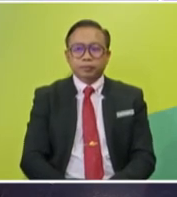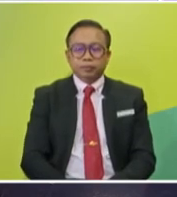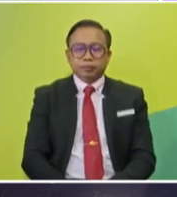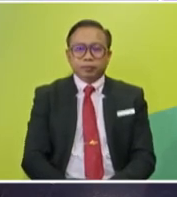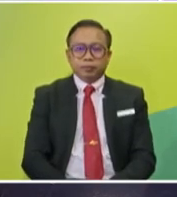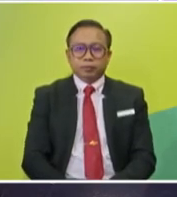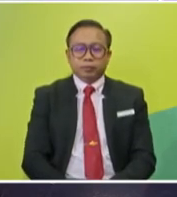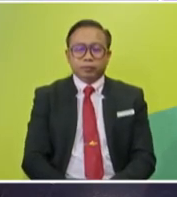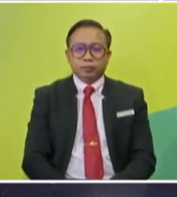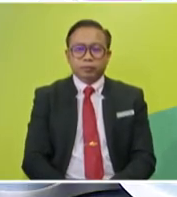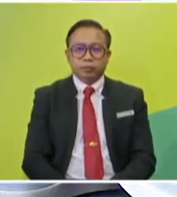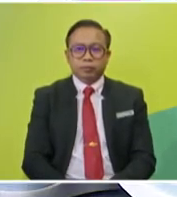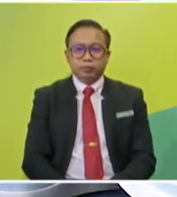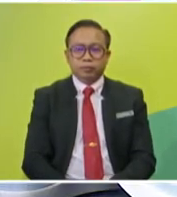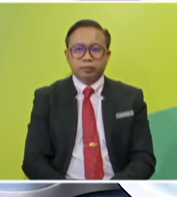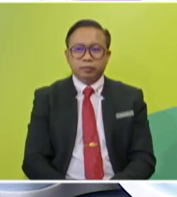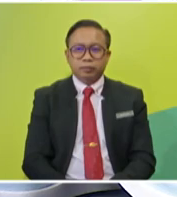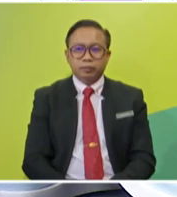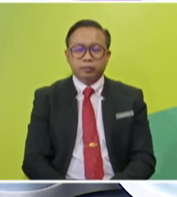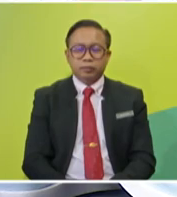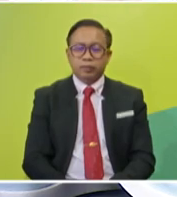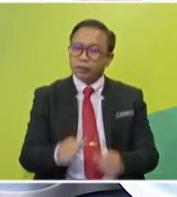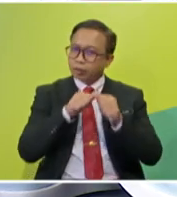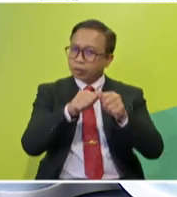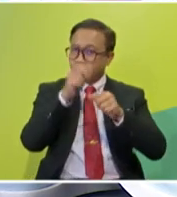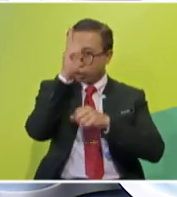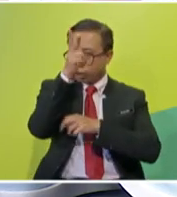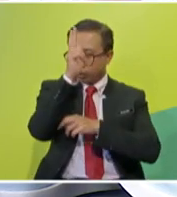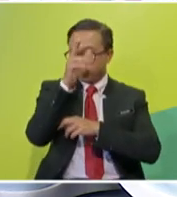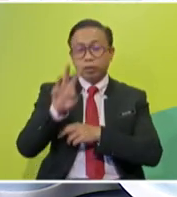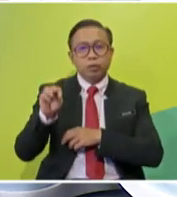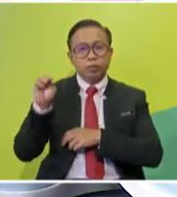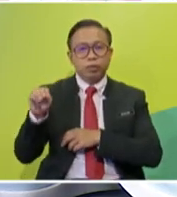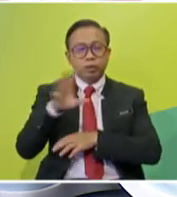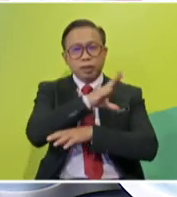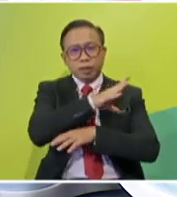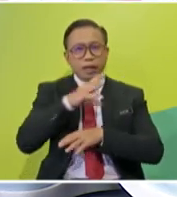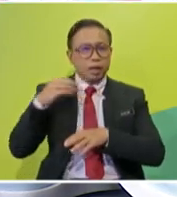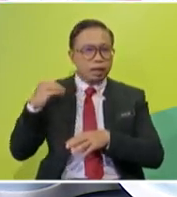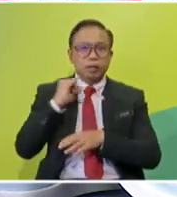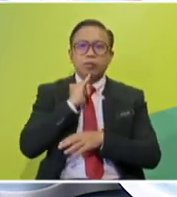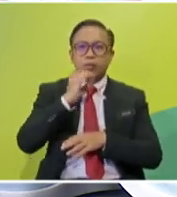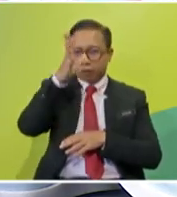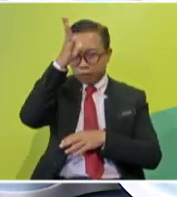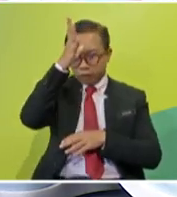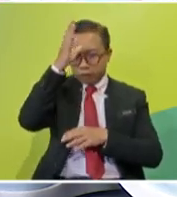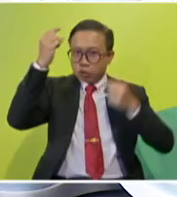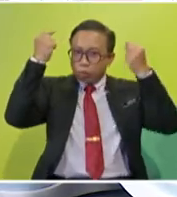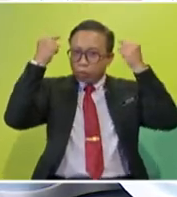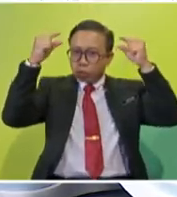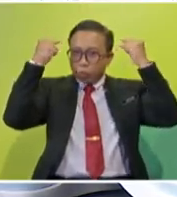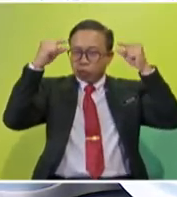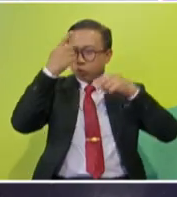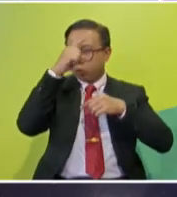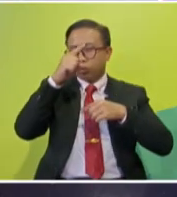baik oke ya Jadi kita pulang lah macam mana dan juga Ibu paper pemburu-buru untuk